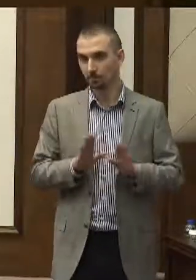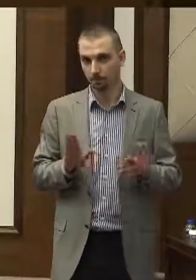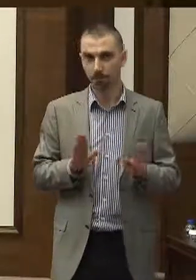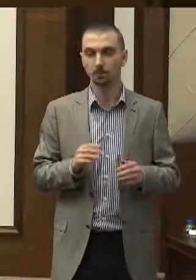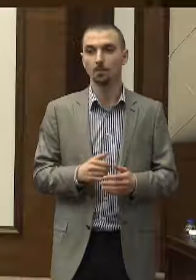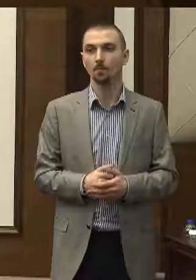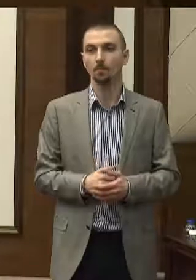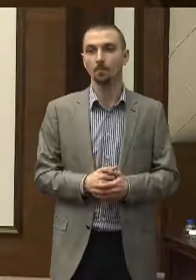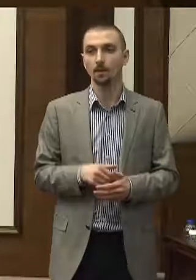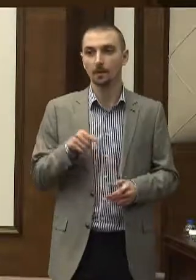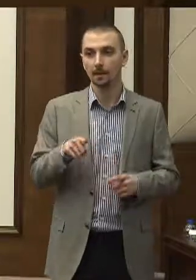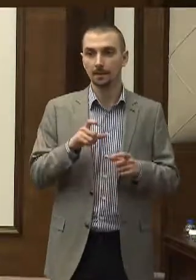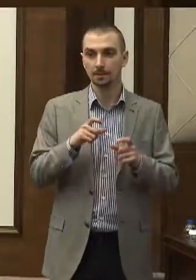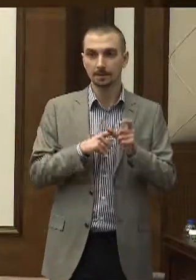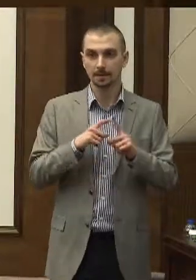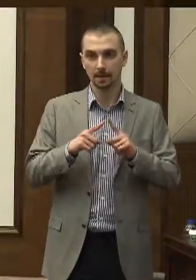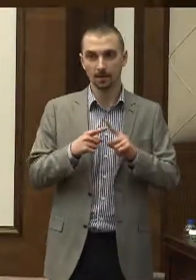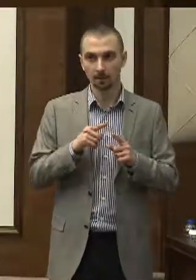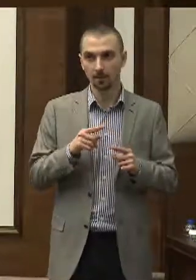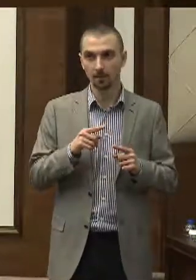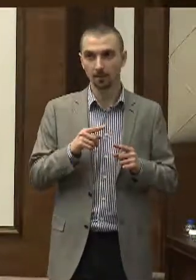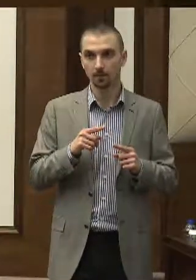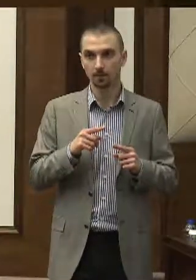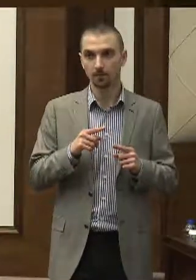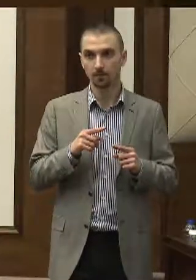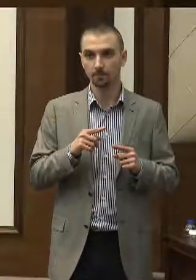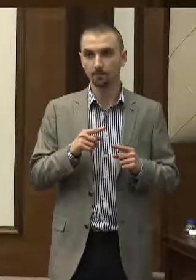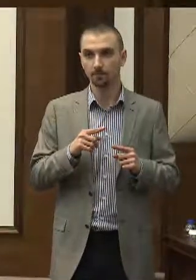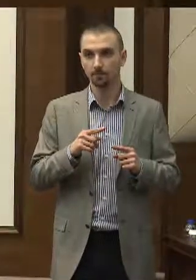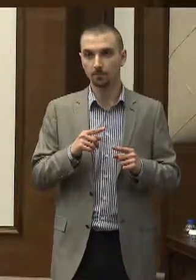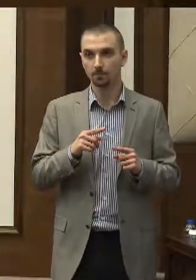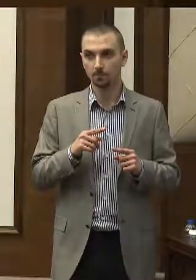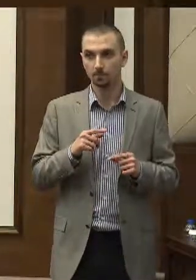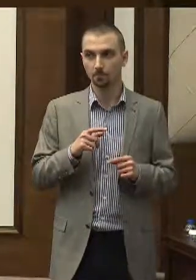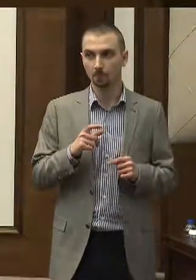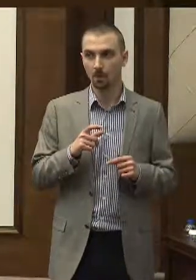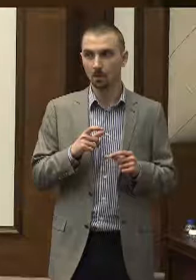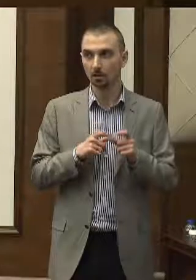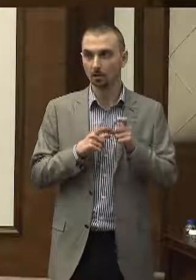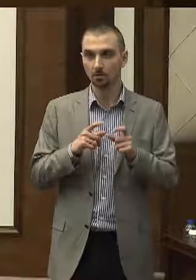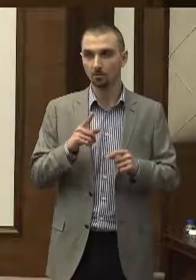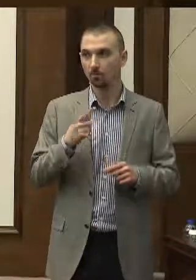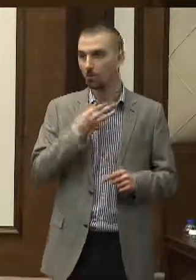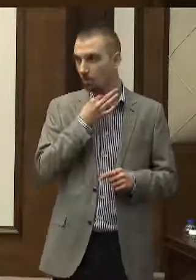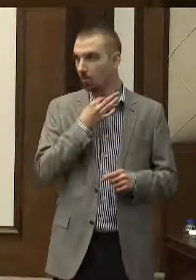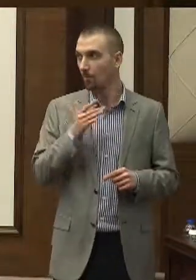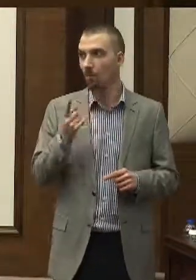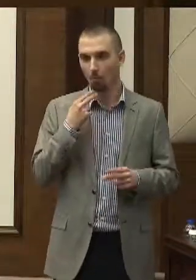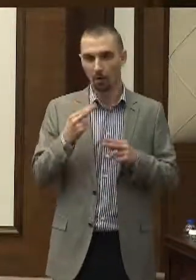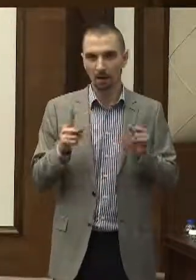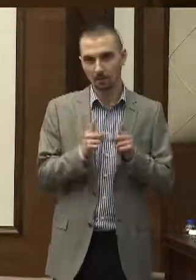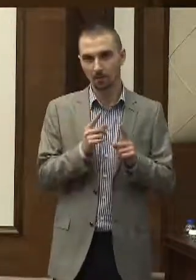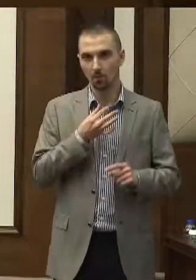siz siyasete cevap verilmeyecek şekilde cevap hakkı doğurmadan rica ediyorum Coşkun Bey.